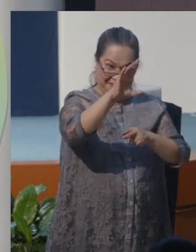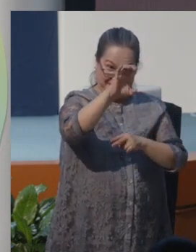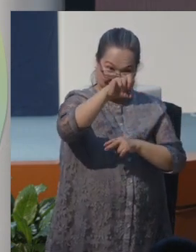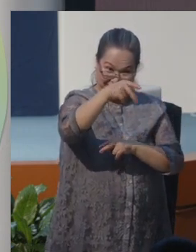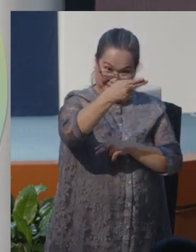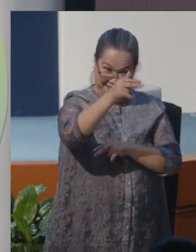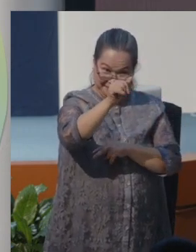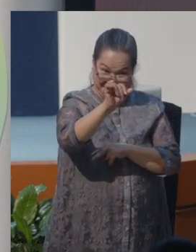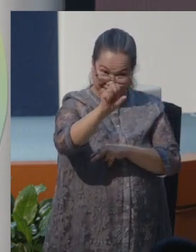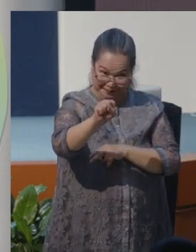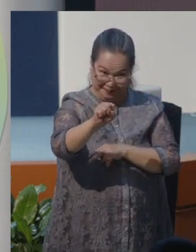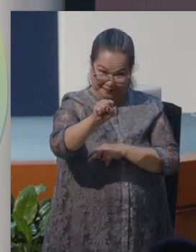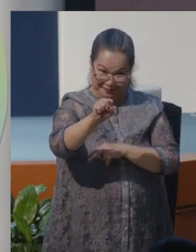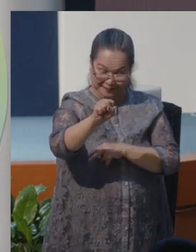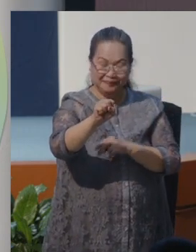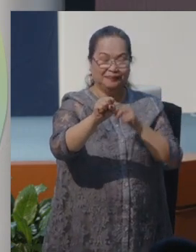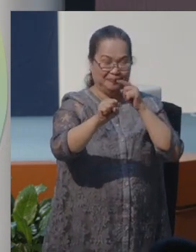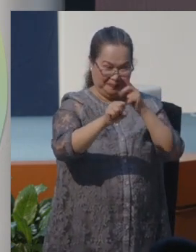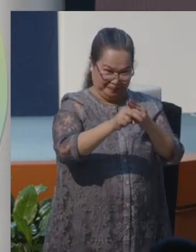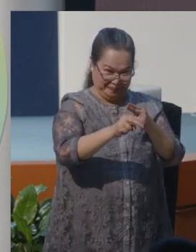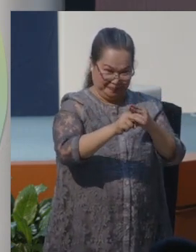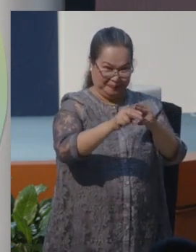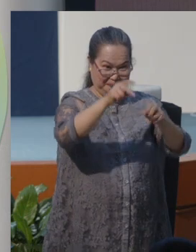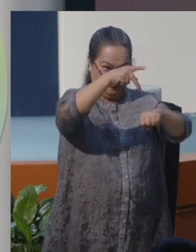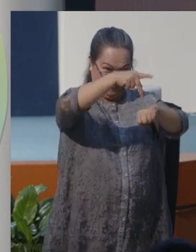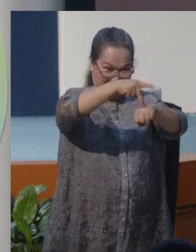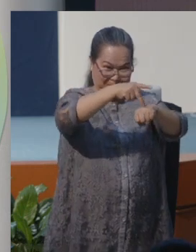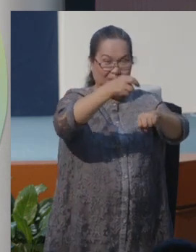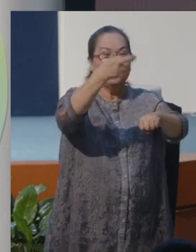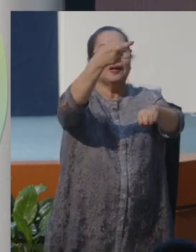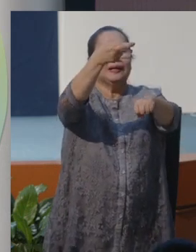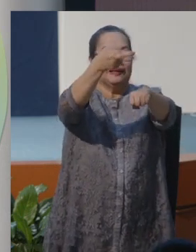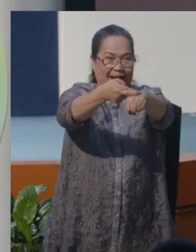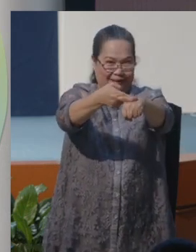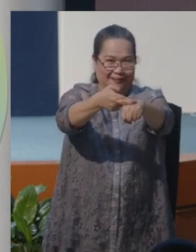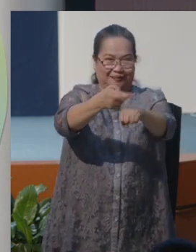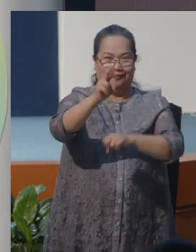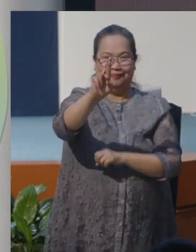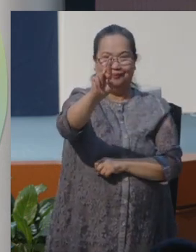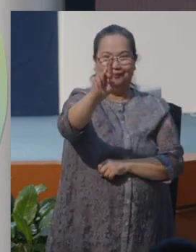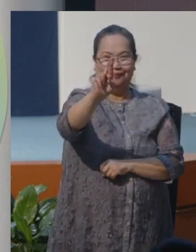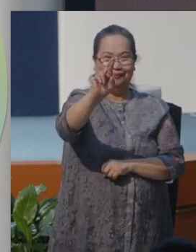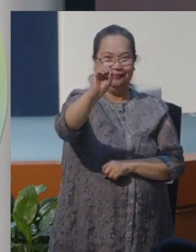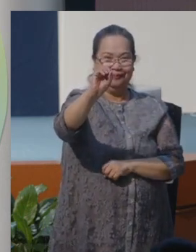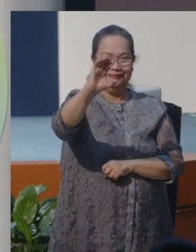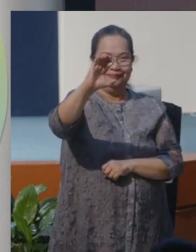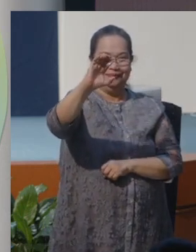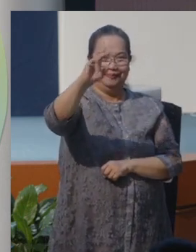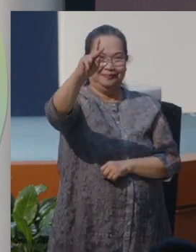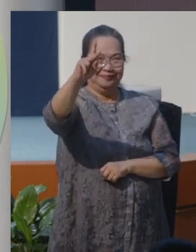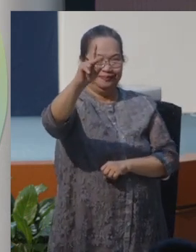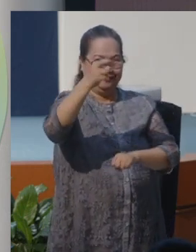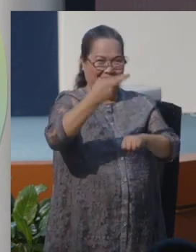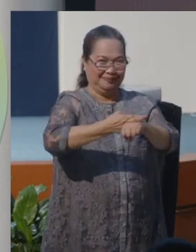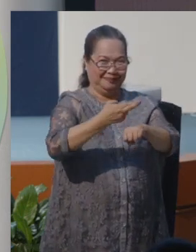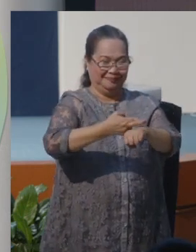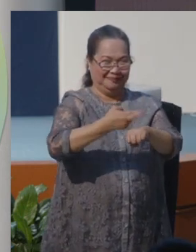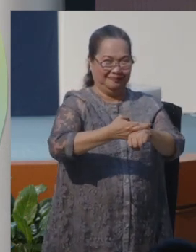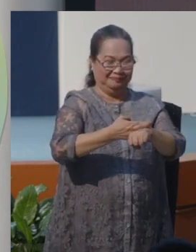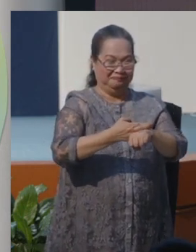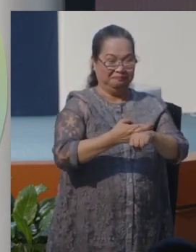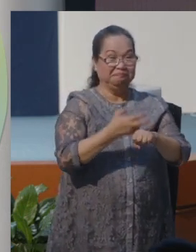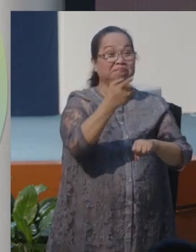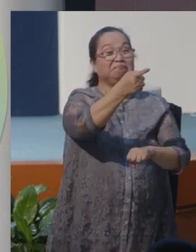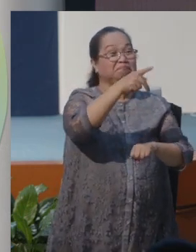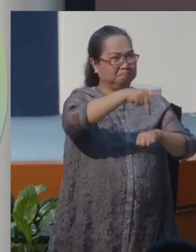which is Aramaic, which means Peter, the rock. Ha? Kasi alam niya siguro malambot si Simon, gusto